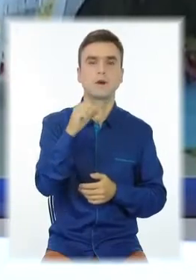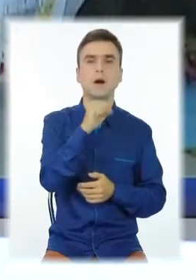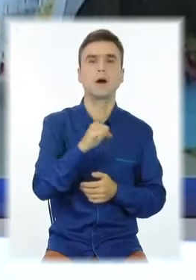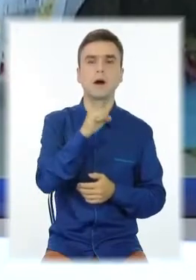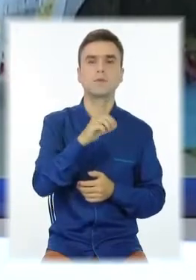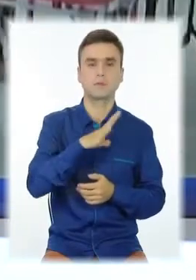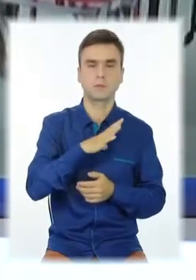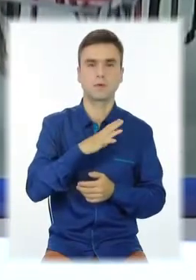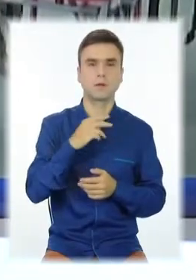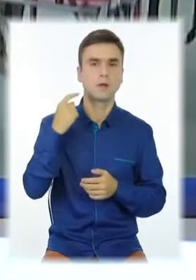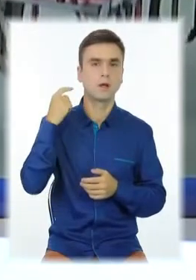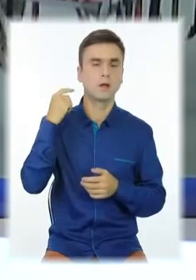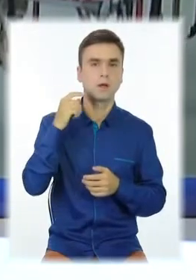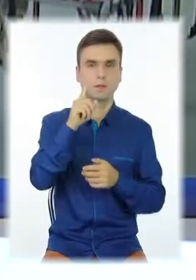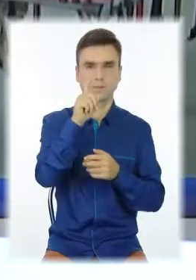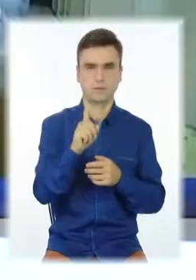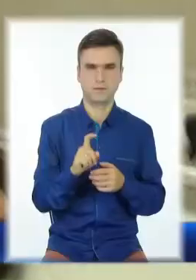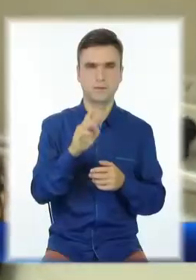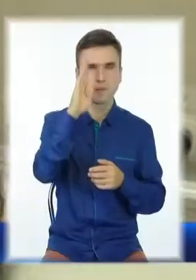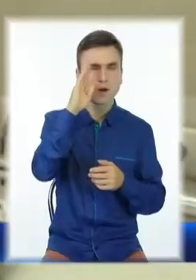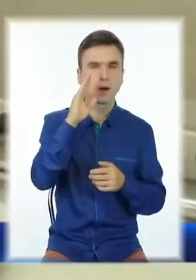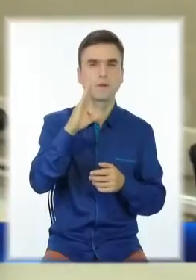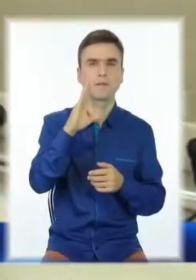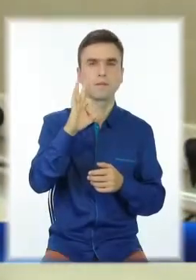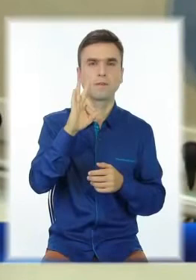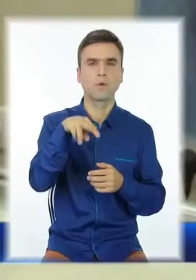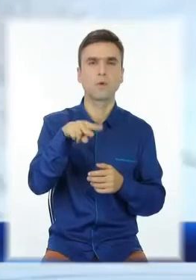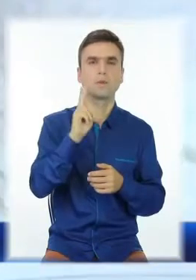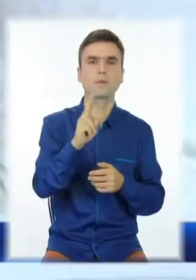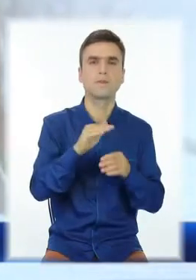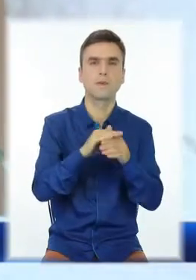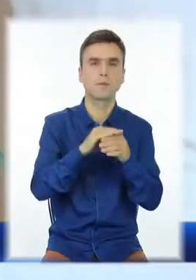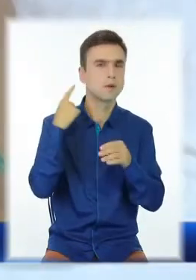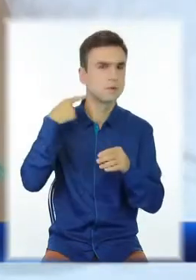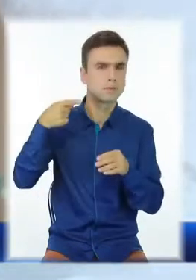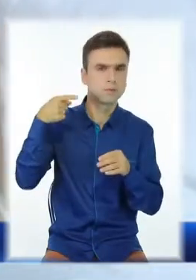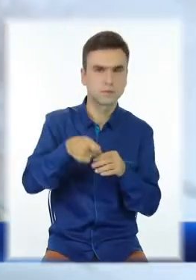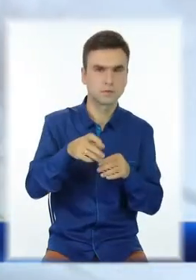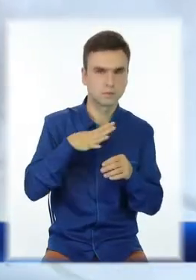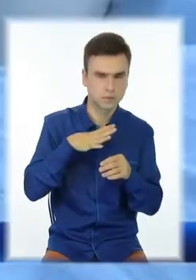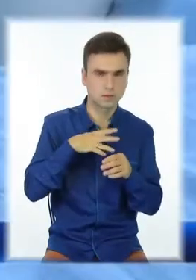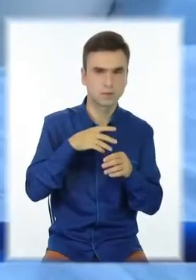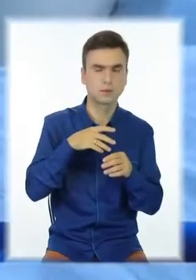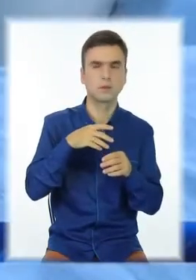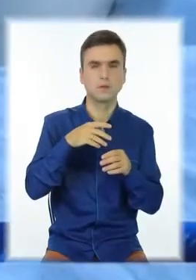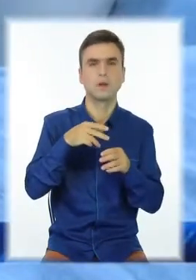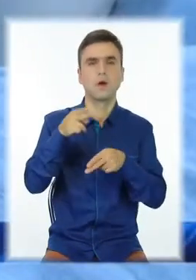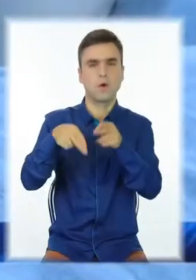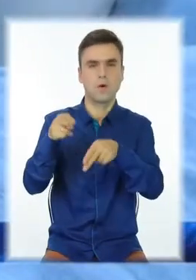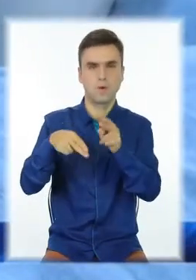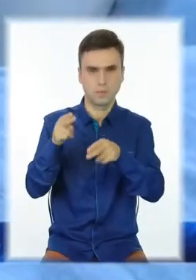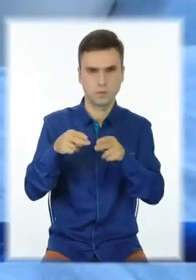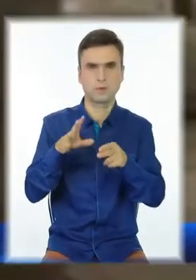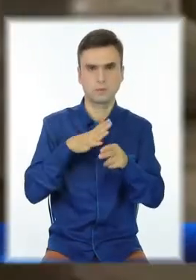Волку зробили першу операцію. Хірурги видалили уламки з пошкодженого хребта та встановили імплант. За